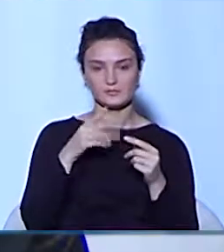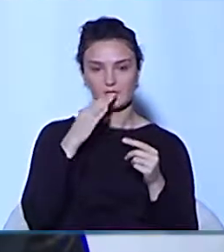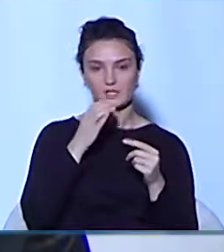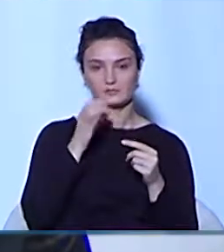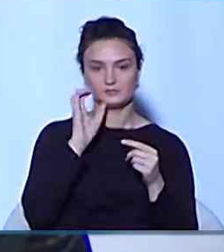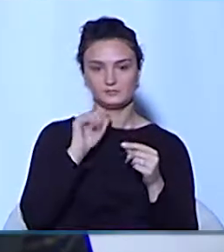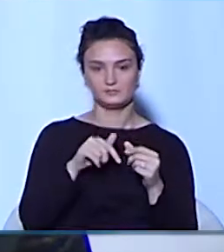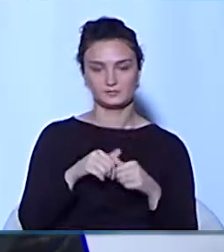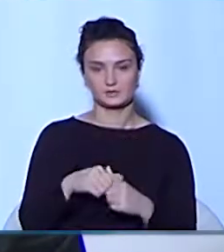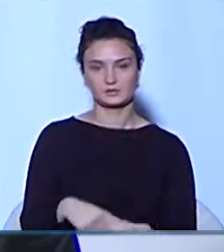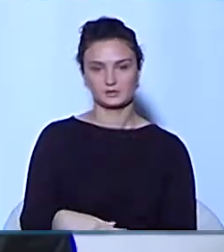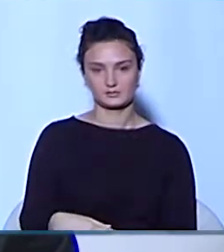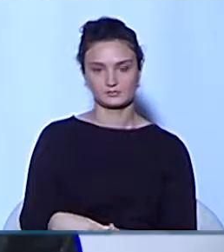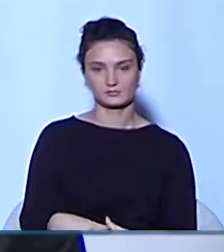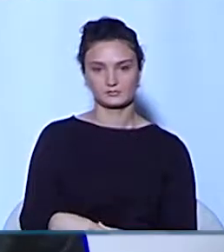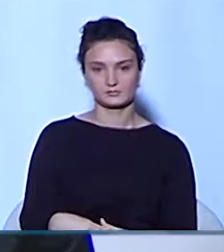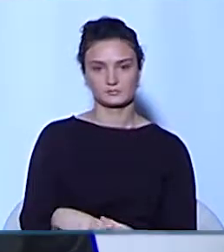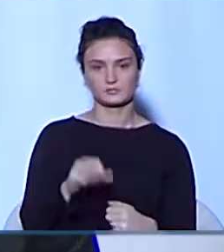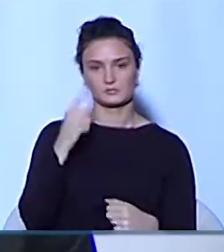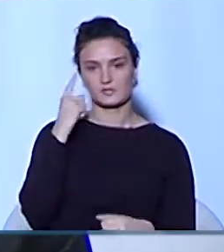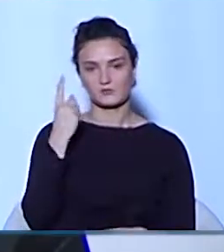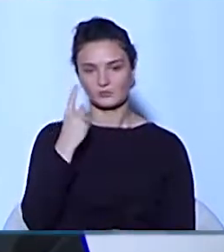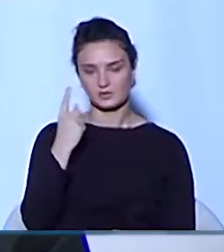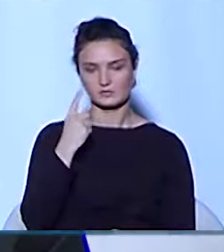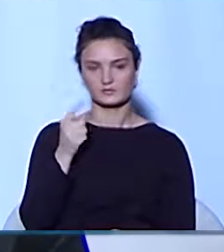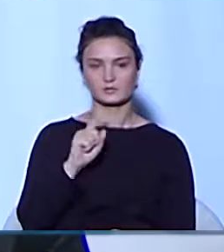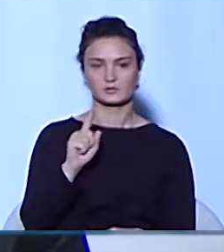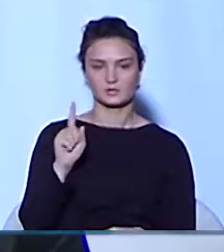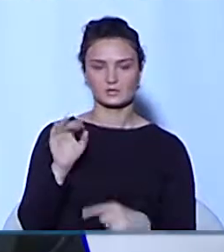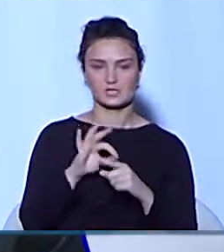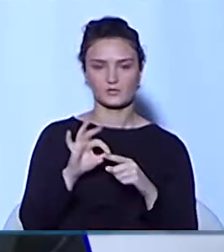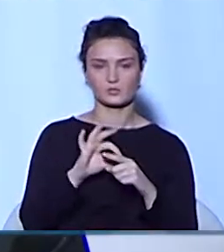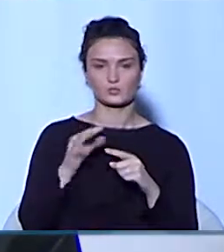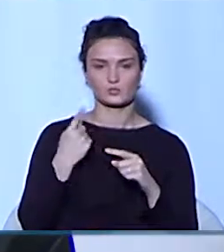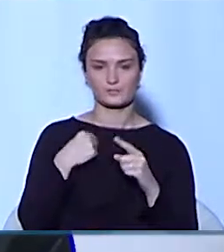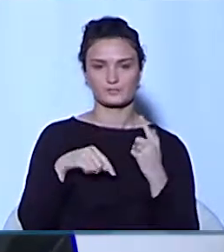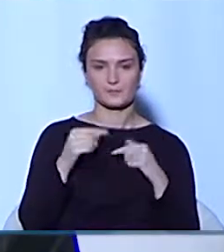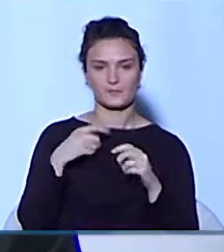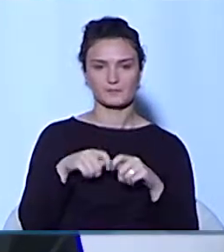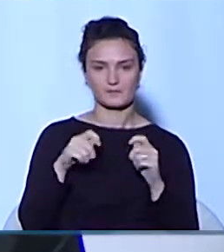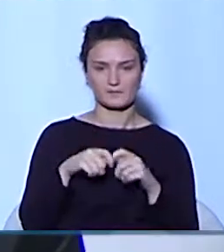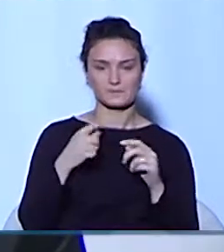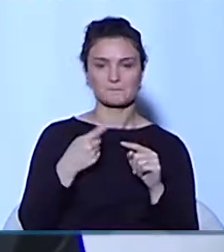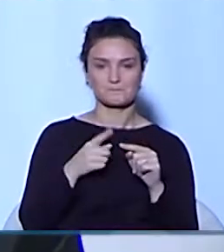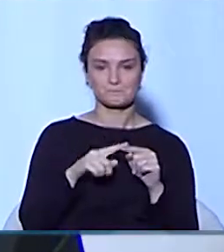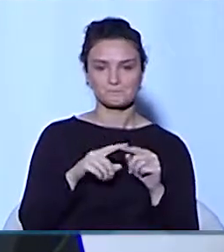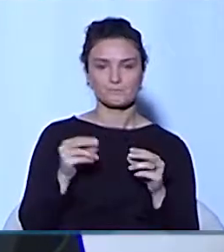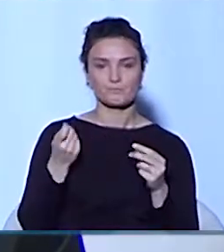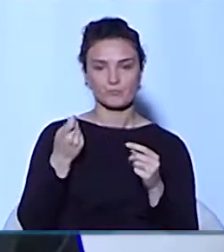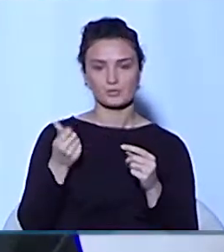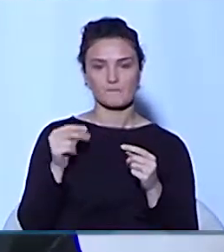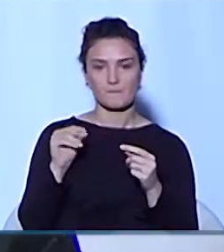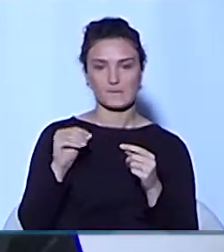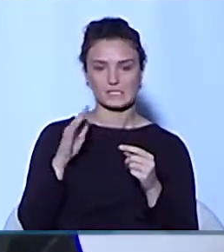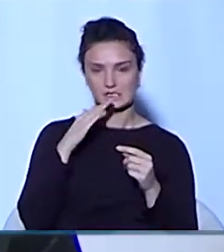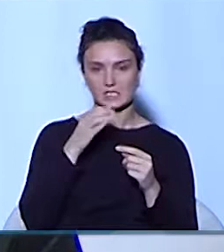წყლით და რამაც შეიძლება გამოიწვიოს თავბრუსხვევა, ნერვულ ცენტრალურ ნერვული სისტემის მხრივ დარღვევები, ამიტომ ოდნავ